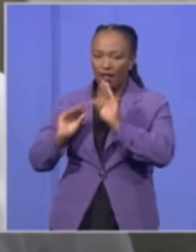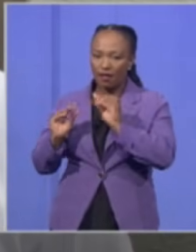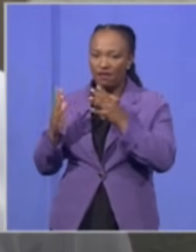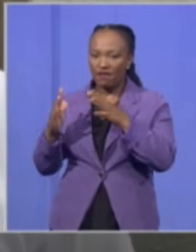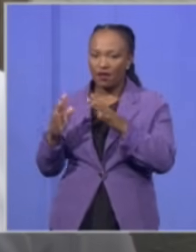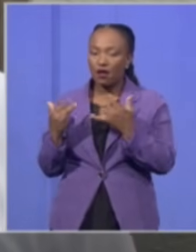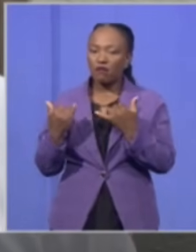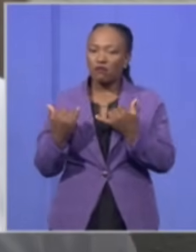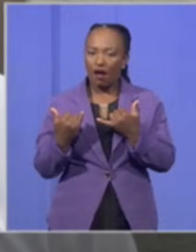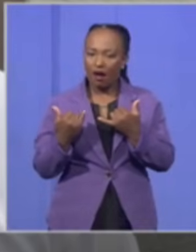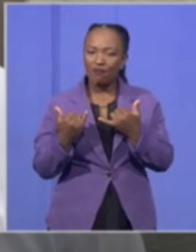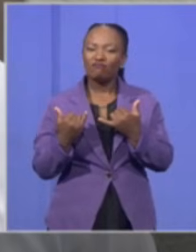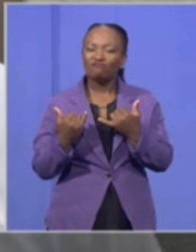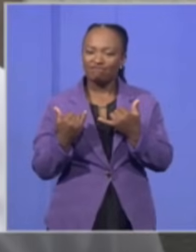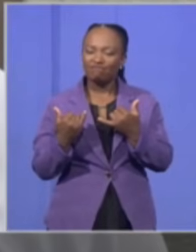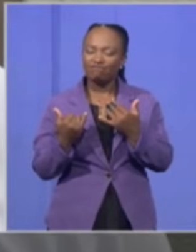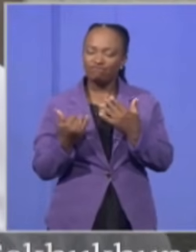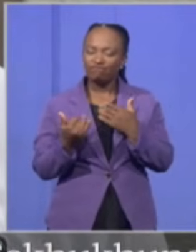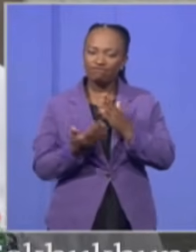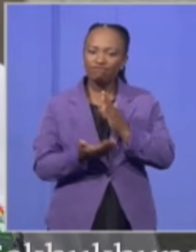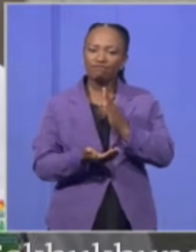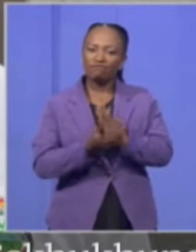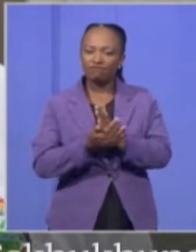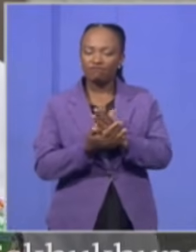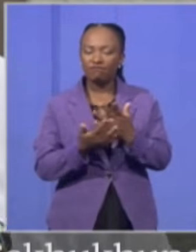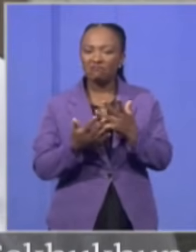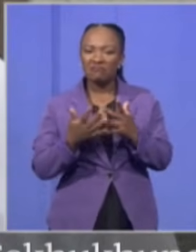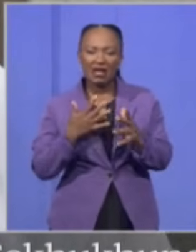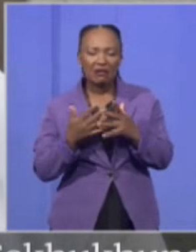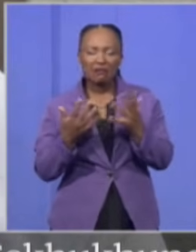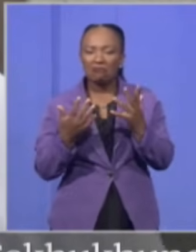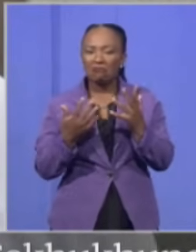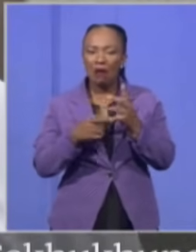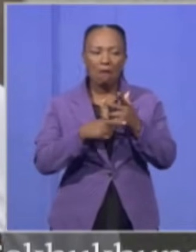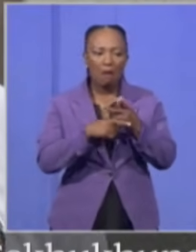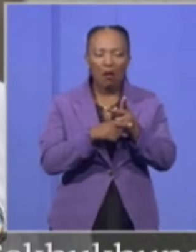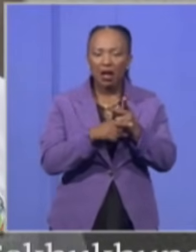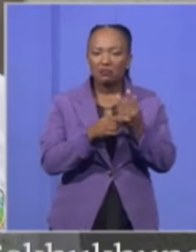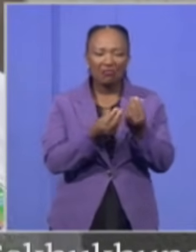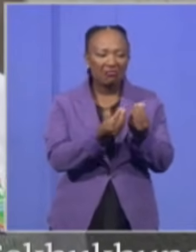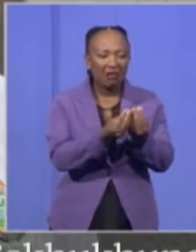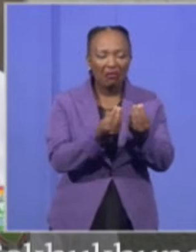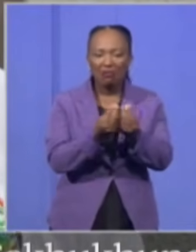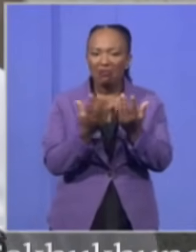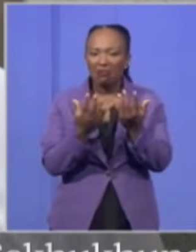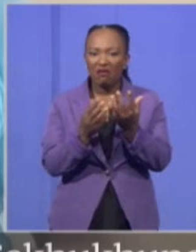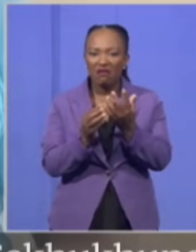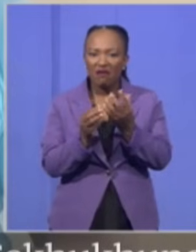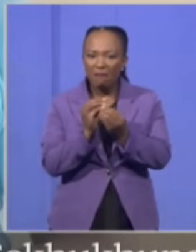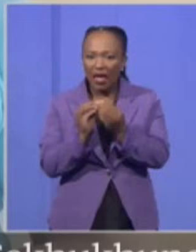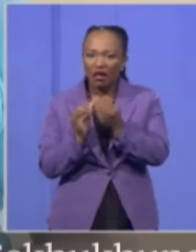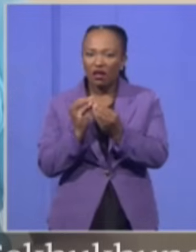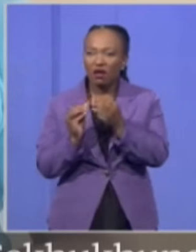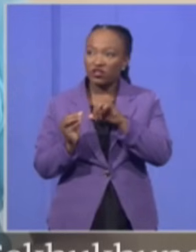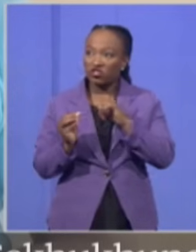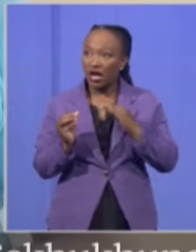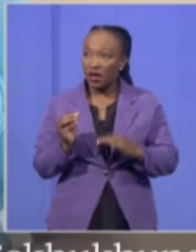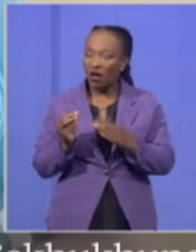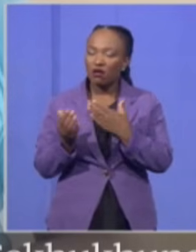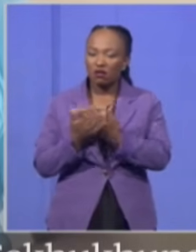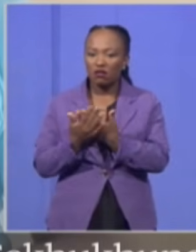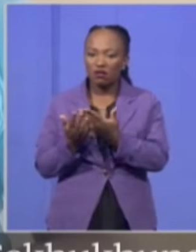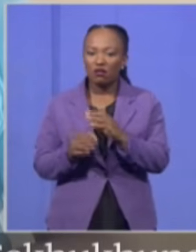netefatša gore re ka kgona go tšweletša any product tše e le gore jo di rutiwa kwa China. Kgatlego ya ka